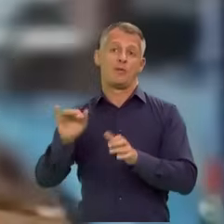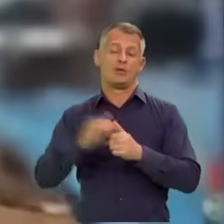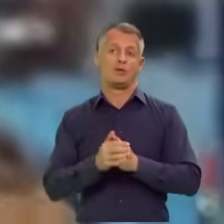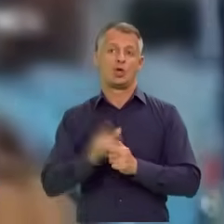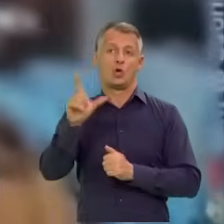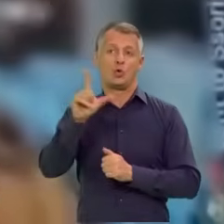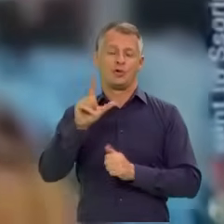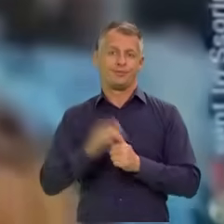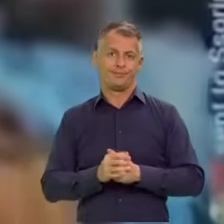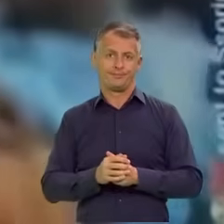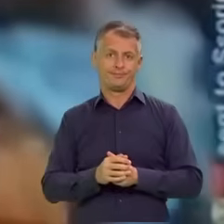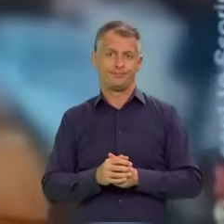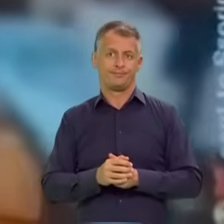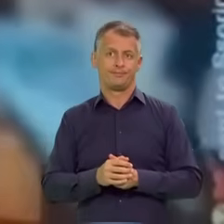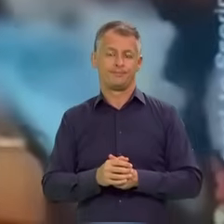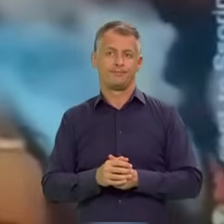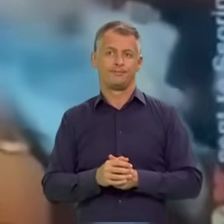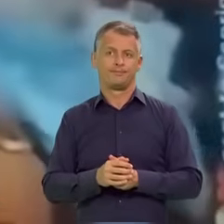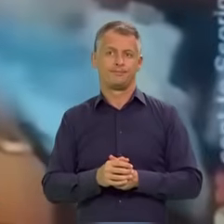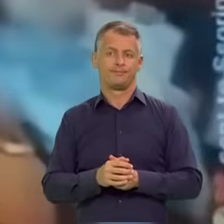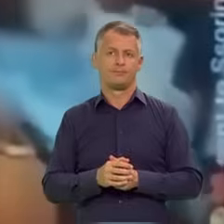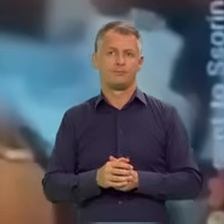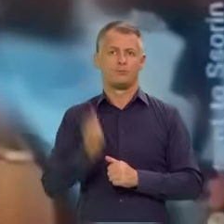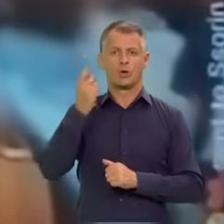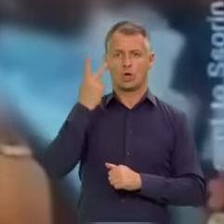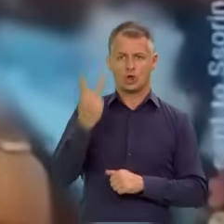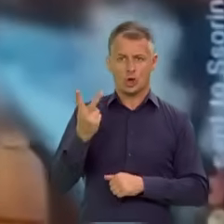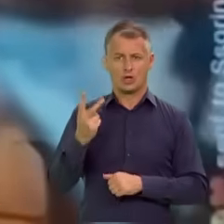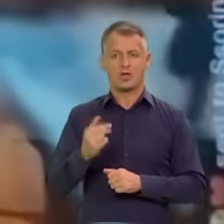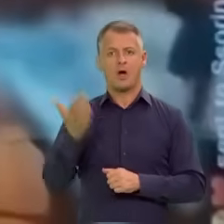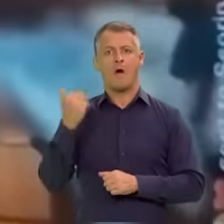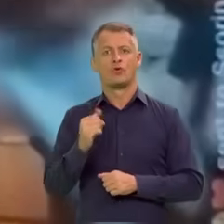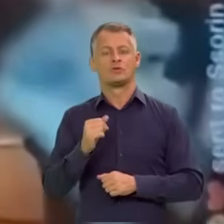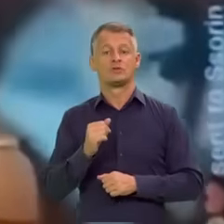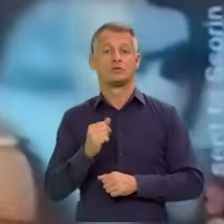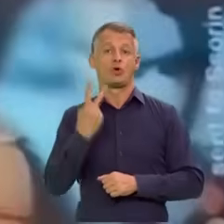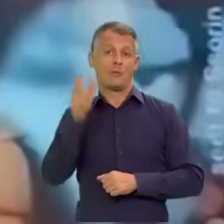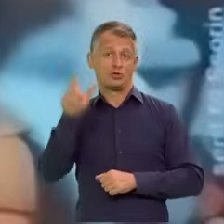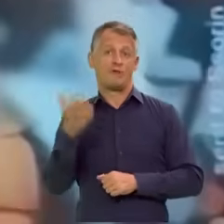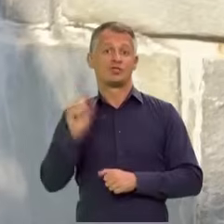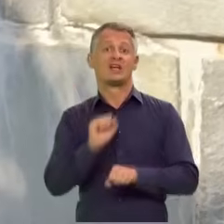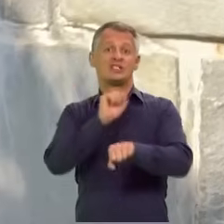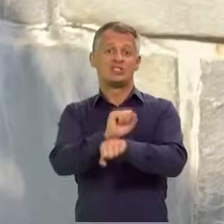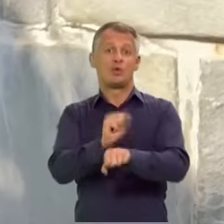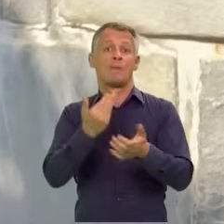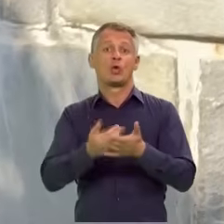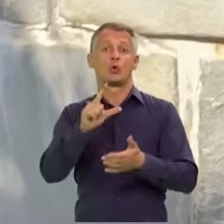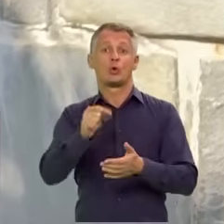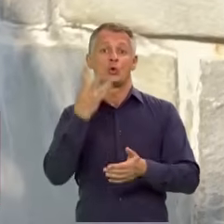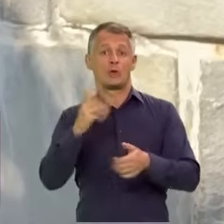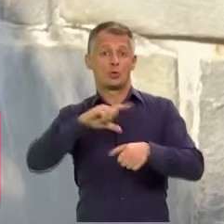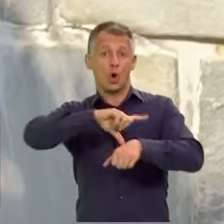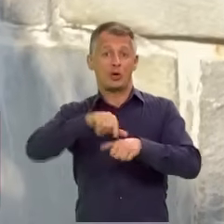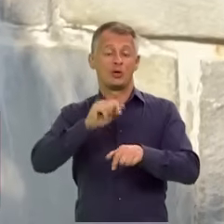Luni o duce. Și până atunci o grijesc eu. Cei doi au fost reținuți pentru 24 de ore, iar ulterior